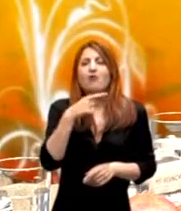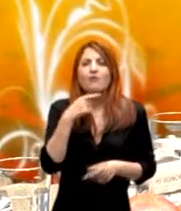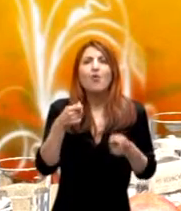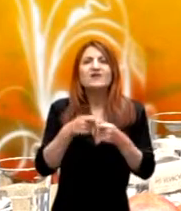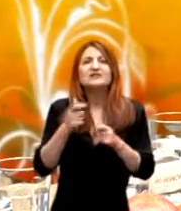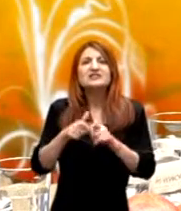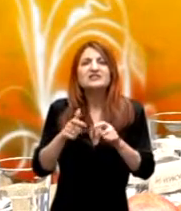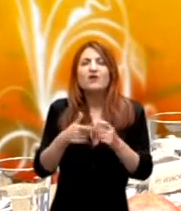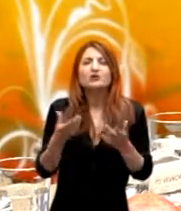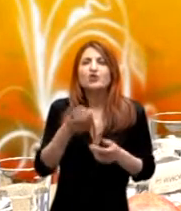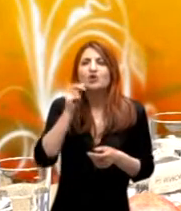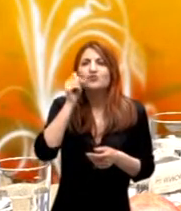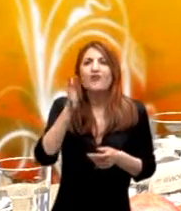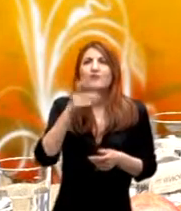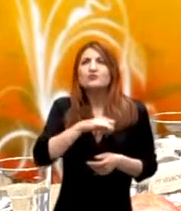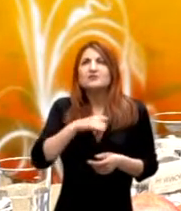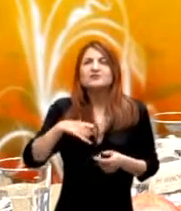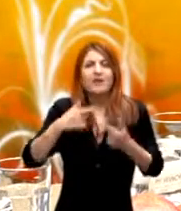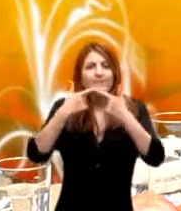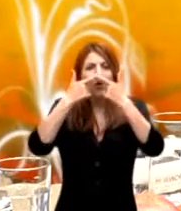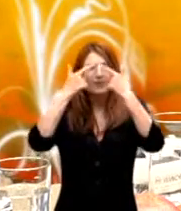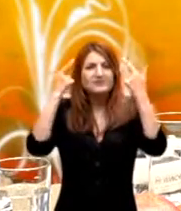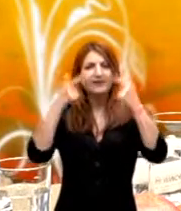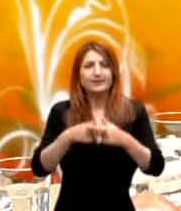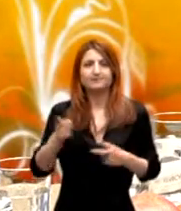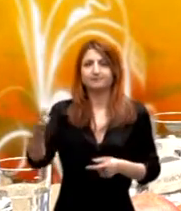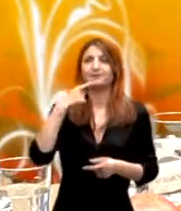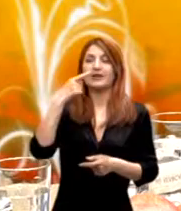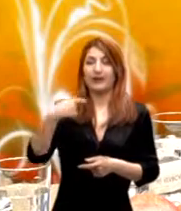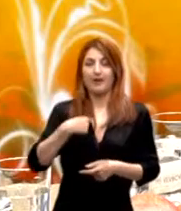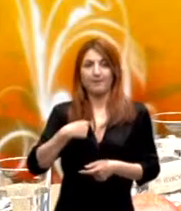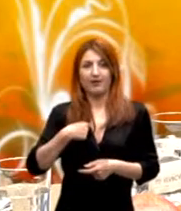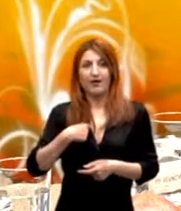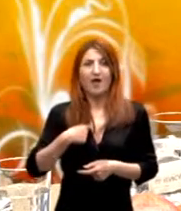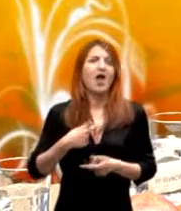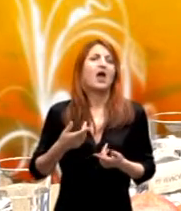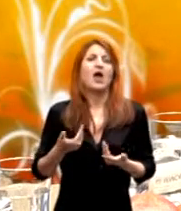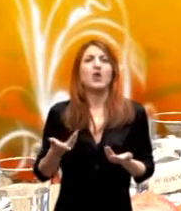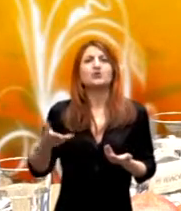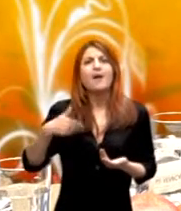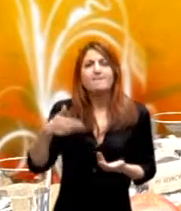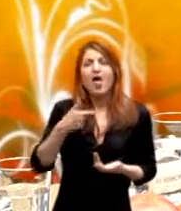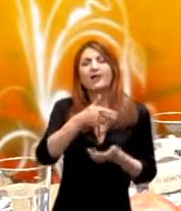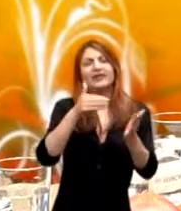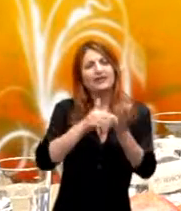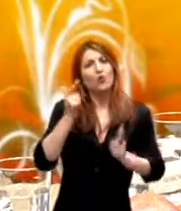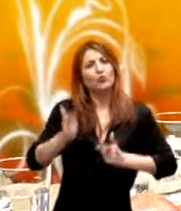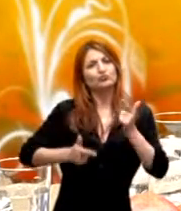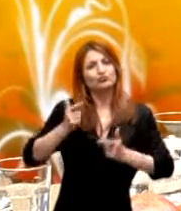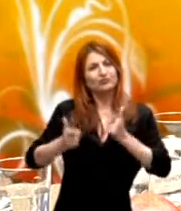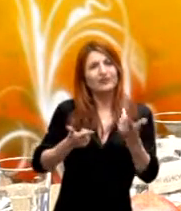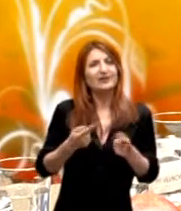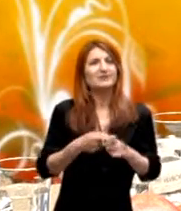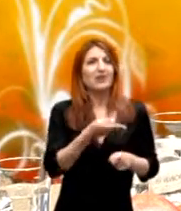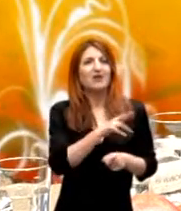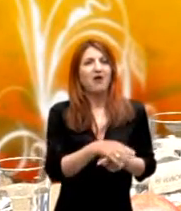koje ljudi ne mogu osvijestiti. Jer kako god vi meni rekli, mi mladi trebaju živjeti, oni imaju užitak u